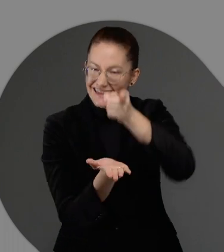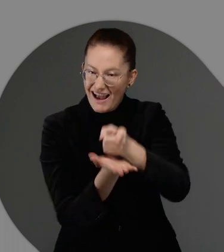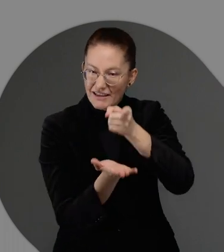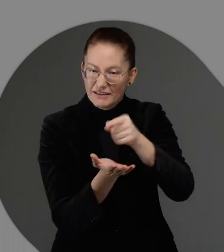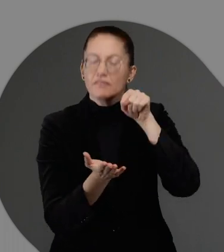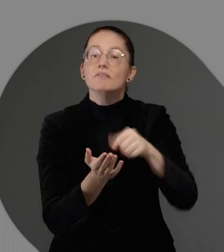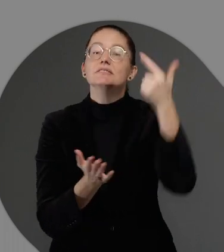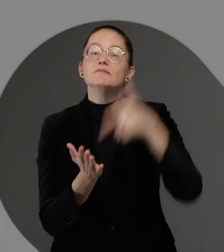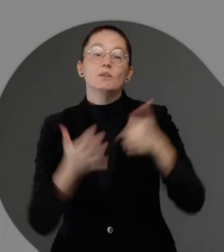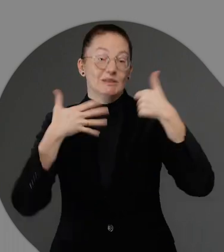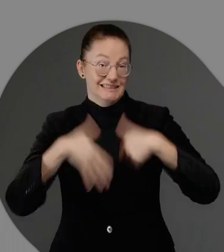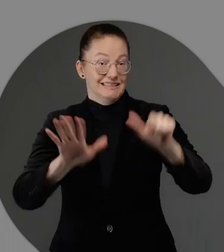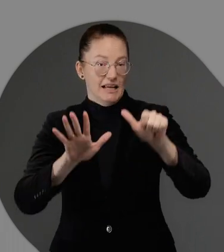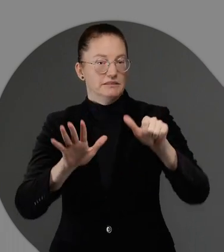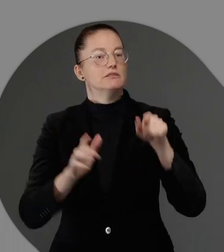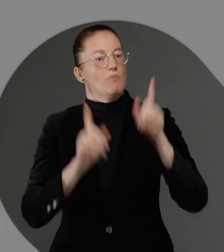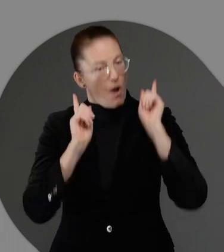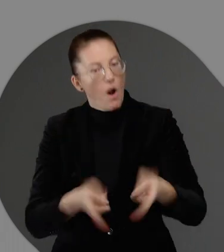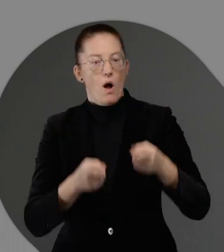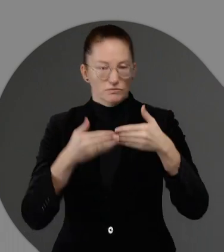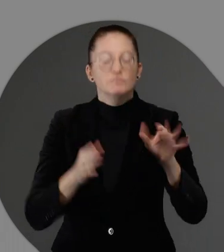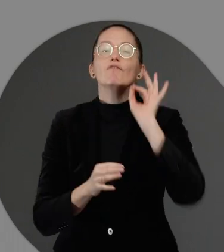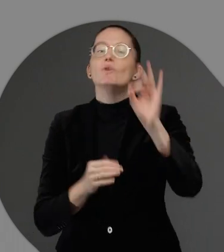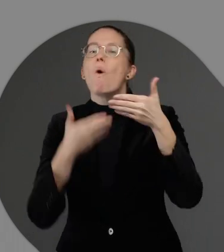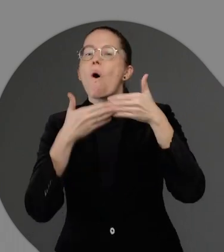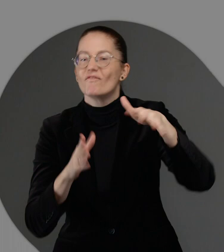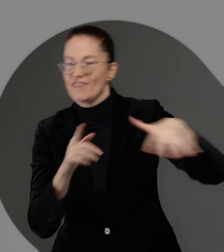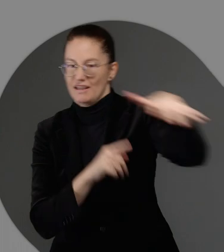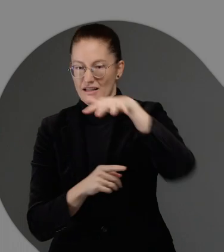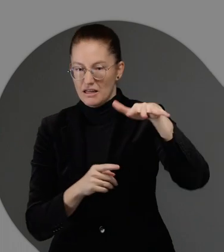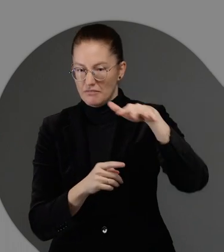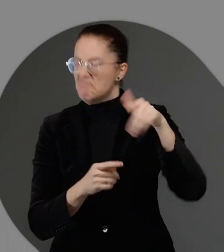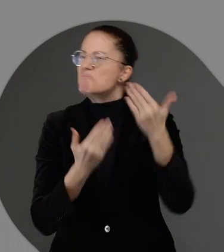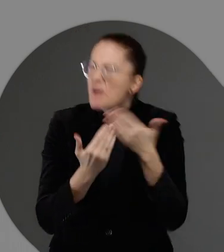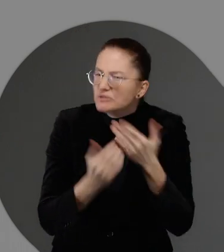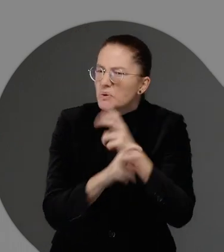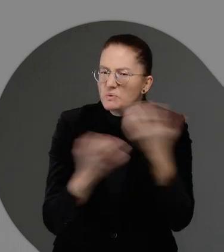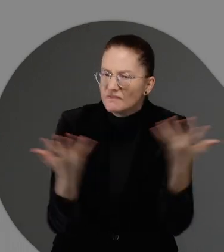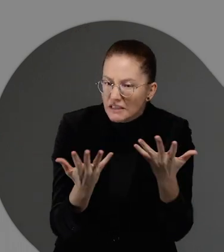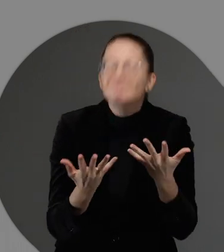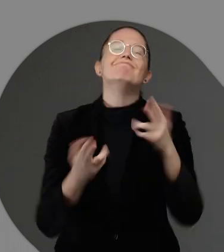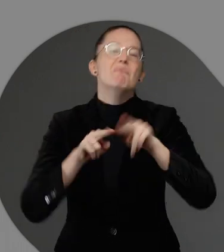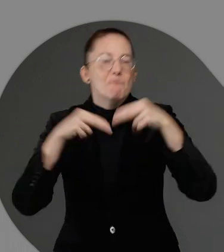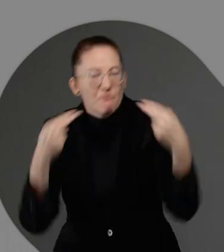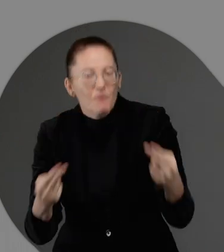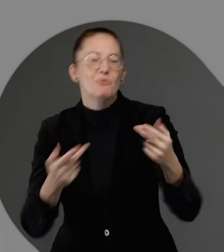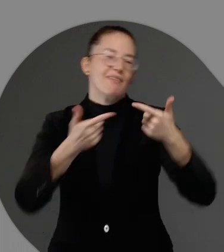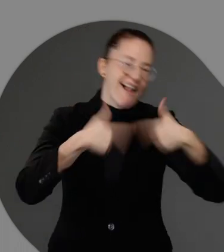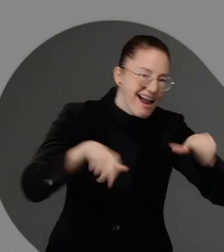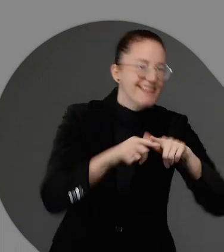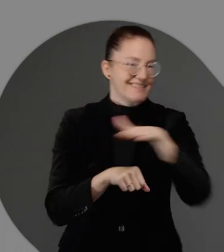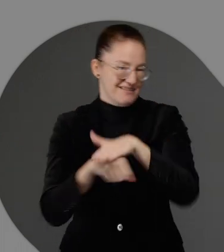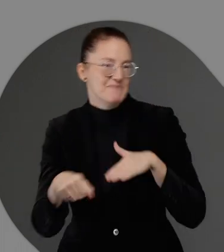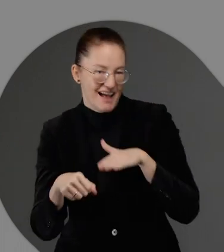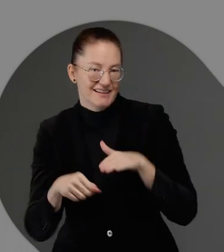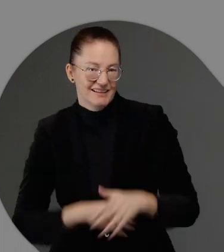Accessibility Directive, abgekürzt WAD, wurde 2016 erlassen und gilt für die öffentliche Hand. In Österreich sind das beispielsweise der Bund, die